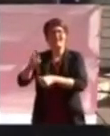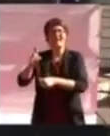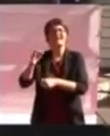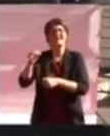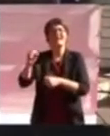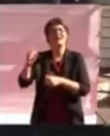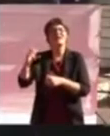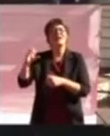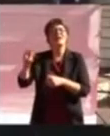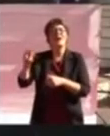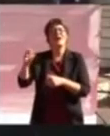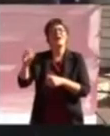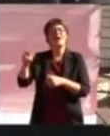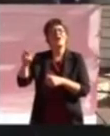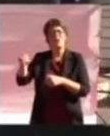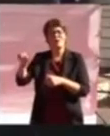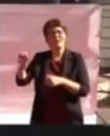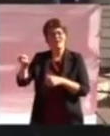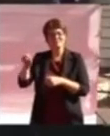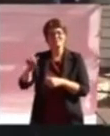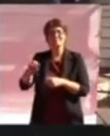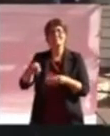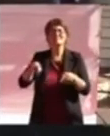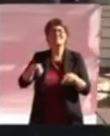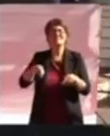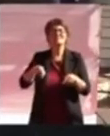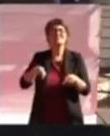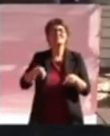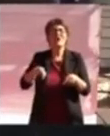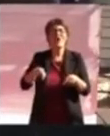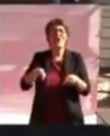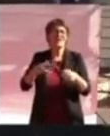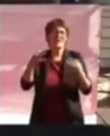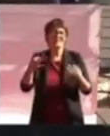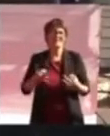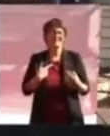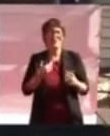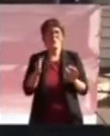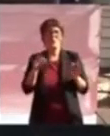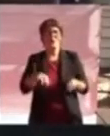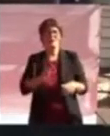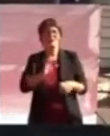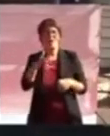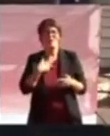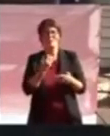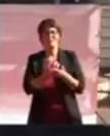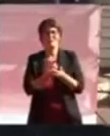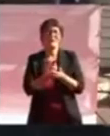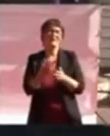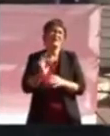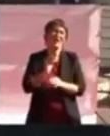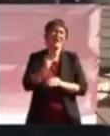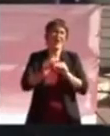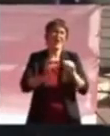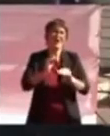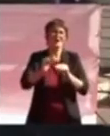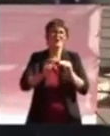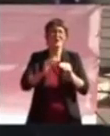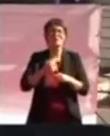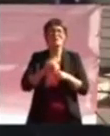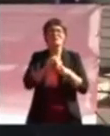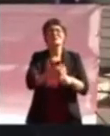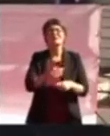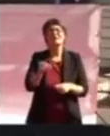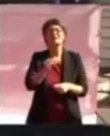nel frattempo però andiamo a prenderci probabilmente un'altra provocazione sicuramente altre domande che vengono da sabrina leto che è